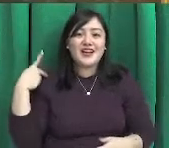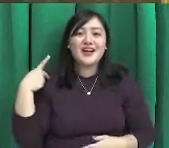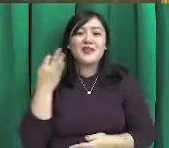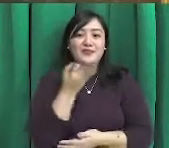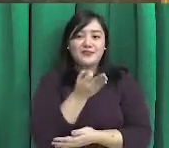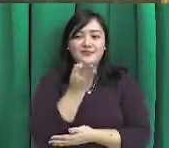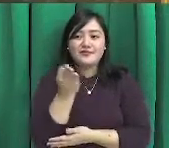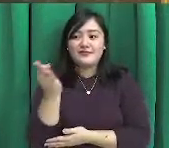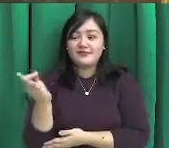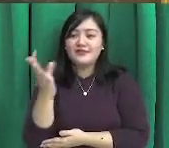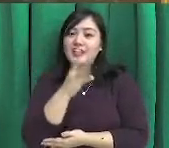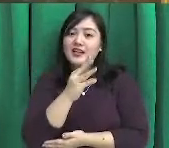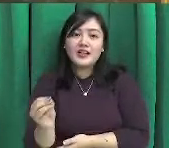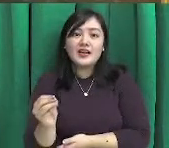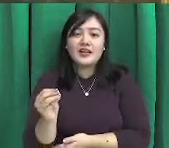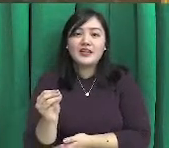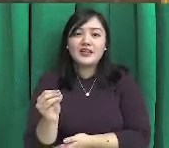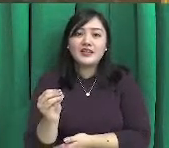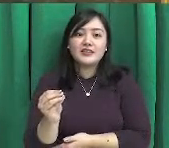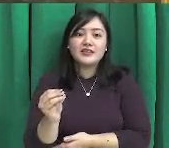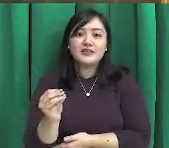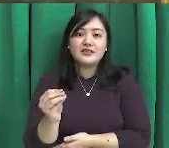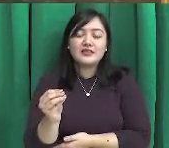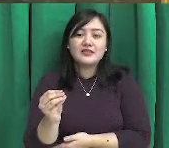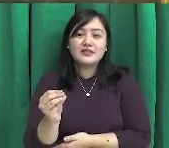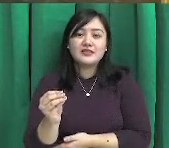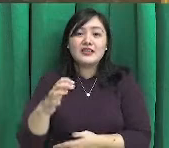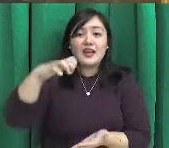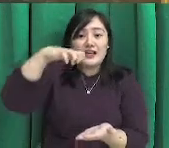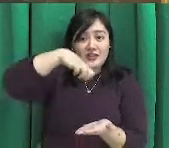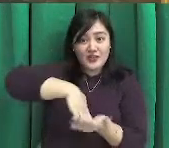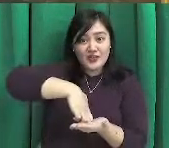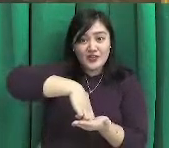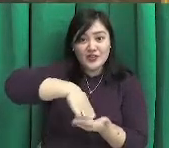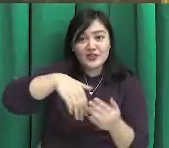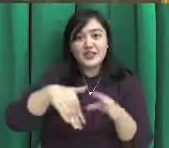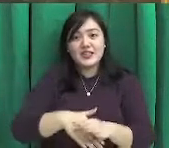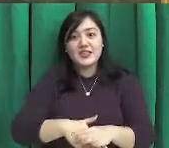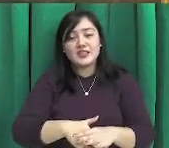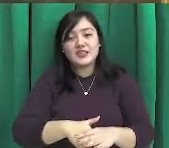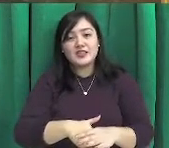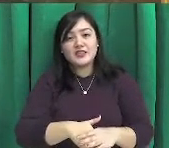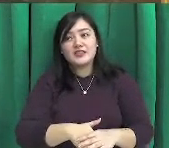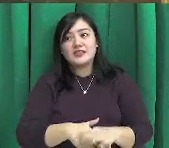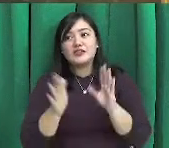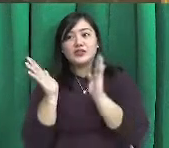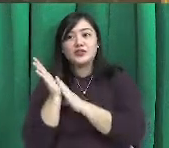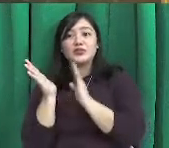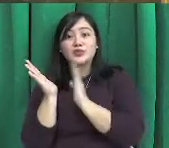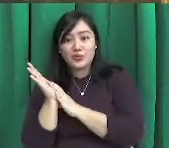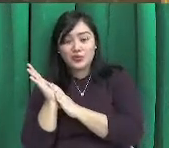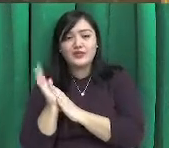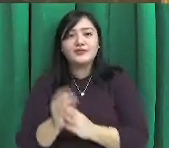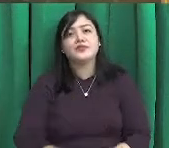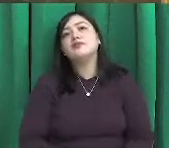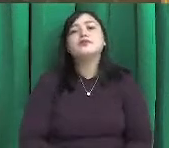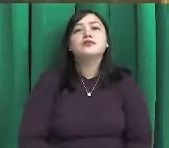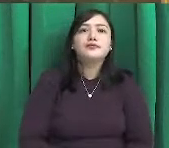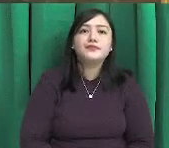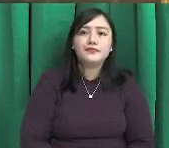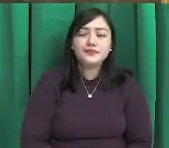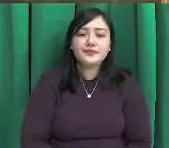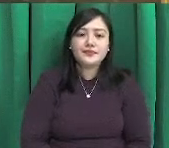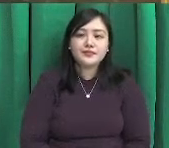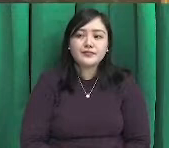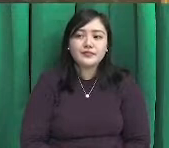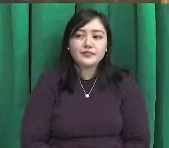na sa prep and kindergarten. At hindi pa naman po, yun po ang kagandahan, hindi pa po malaki ang gastos. So, nung